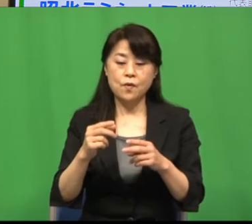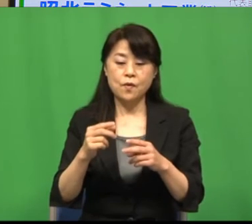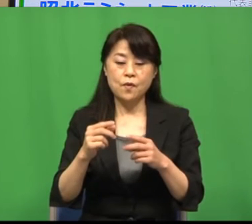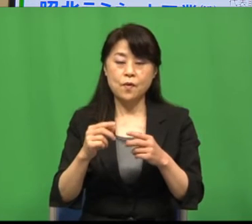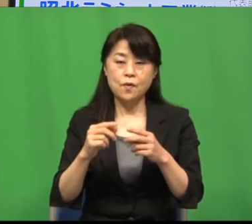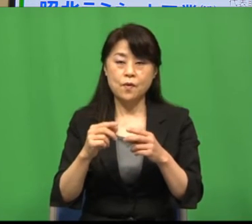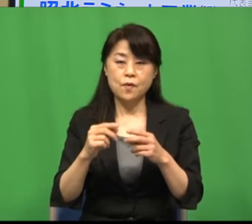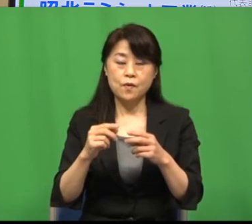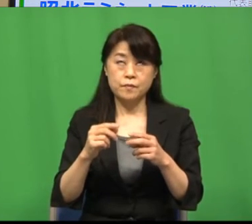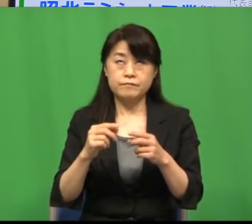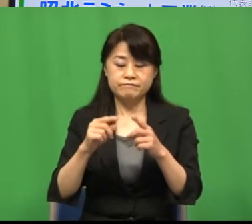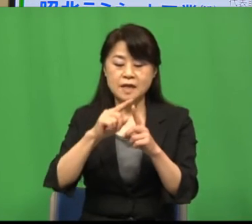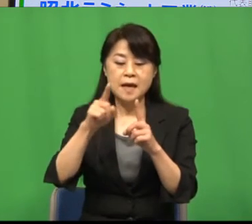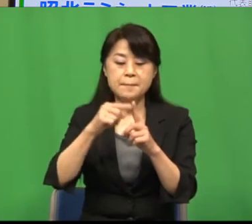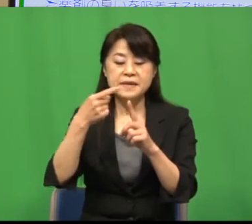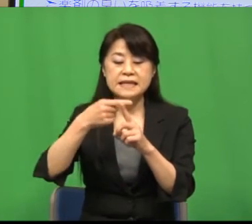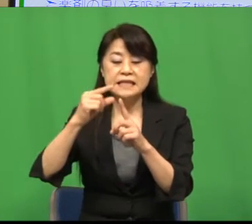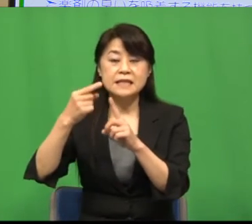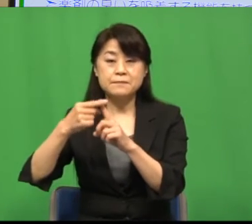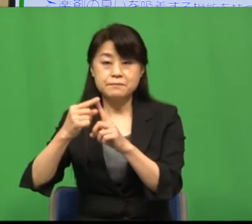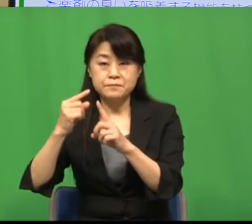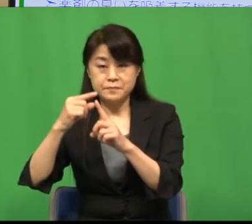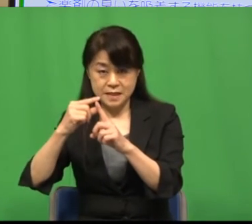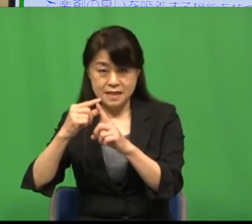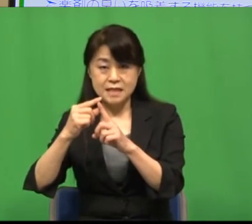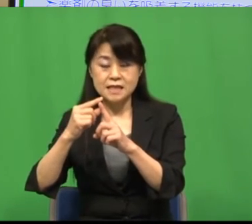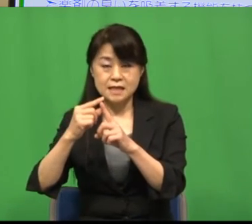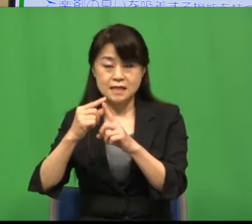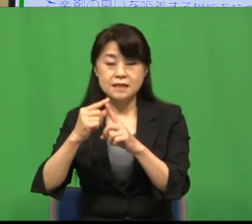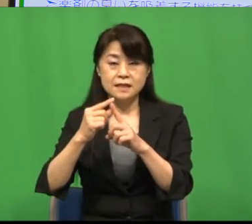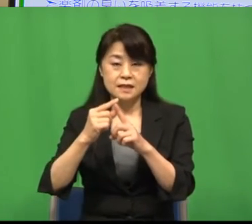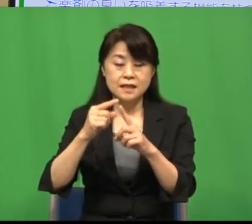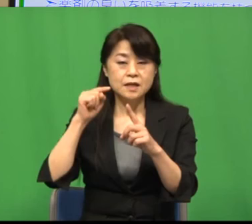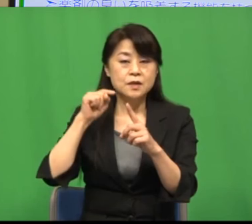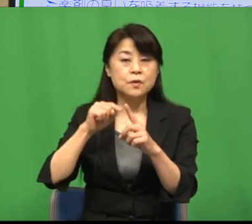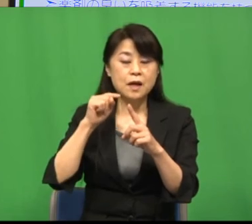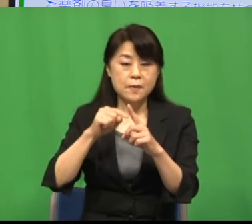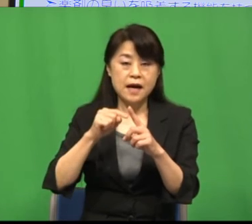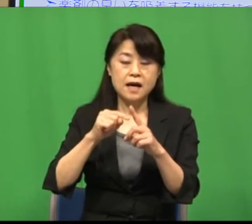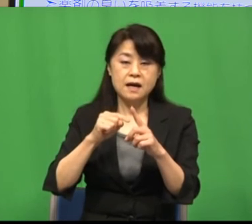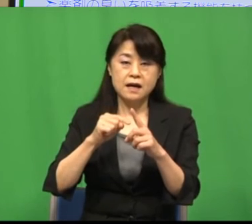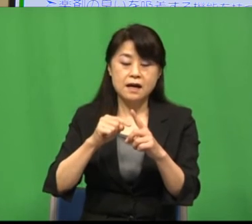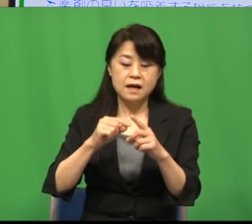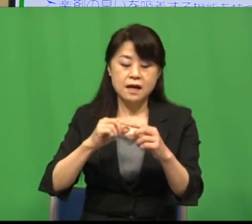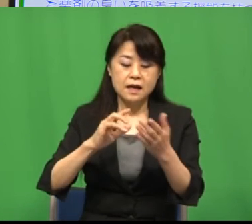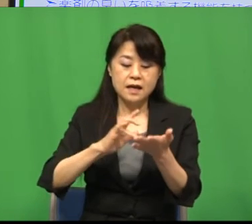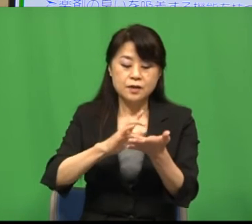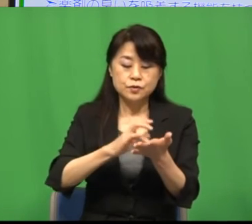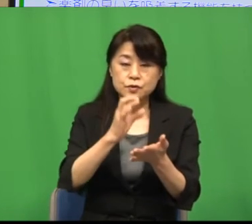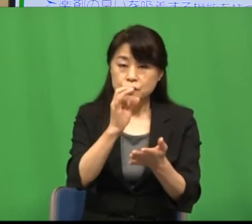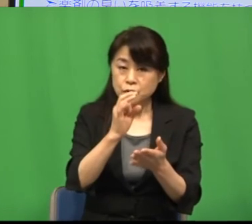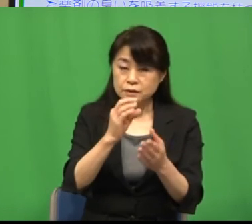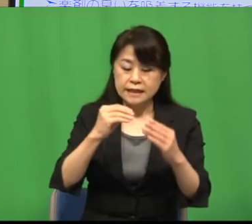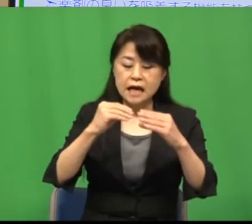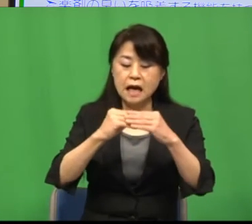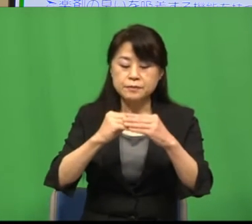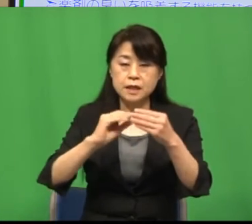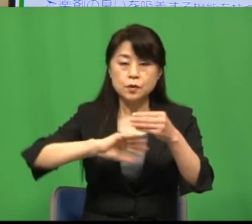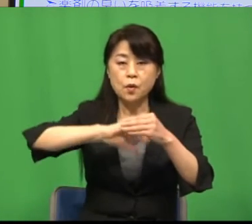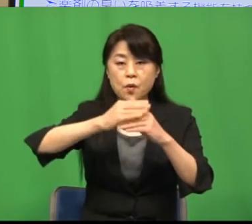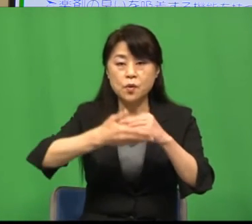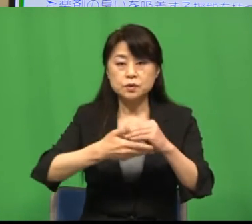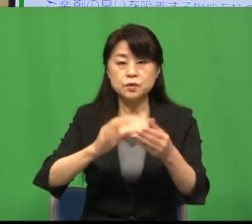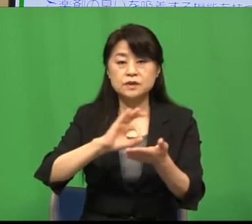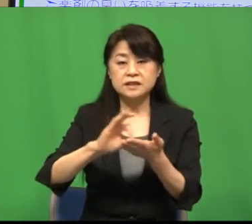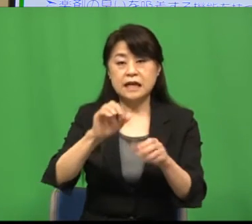ーパッケージです。 PTP は錠剤やカプセルの包装に用いられるアルミ箔と